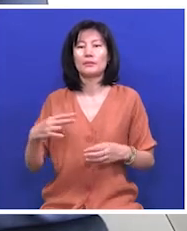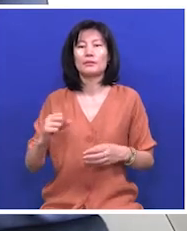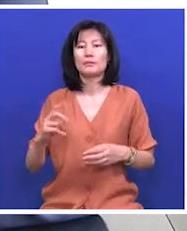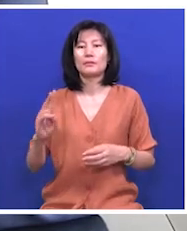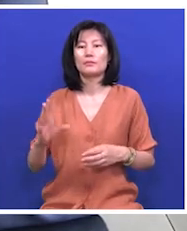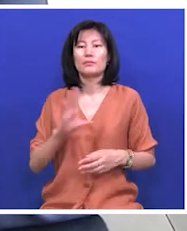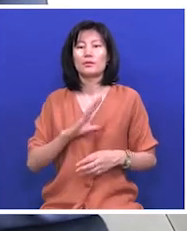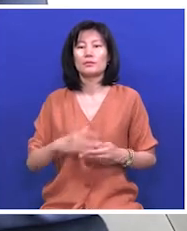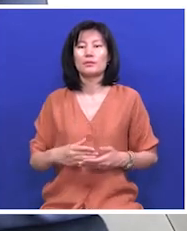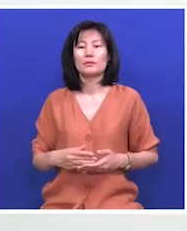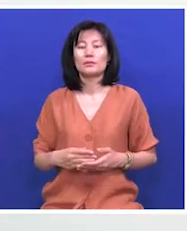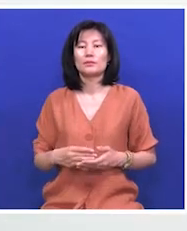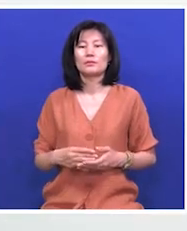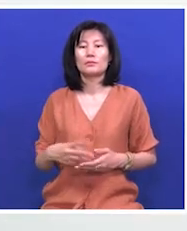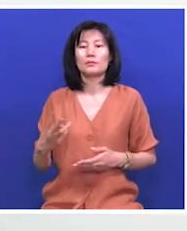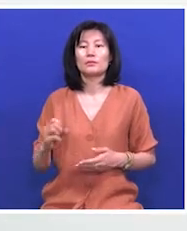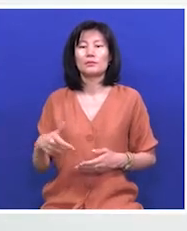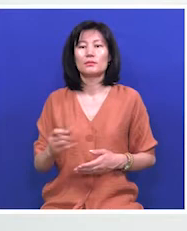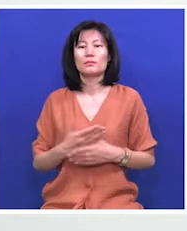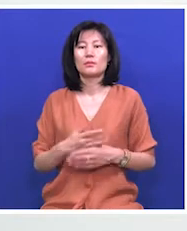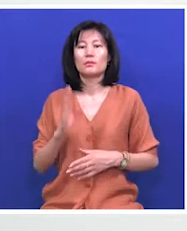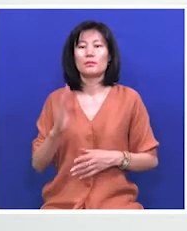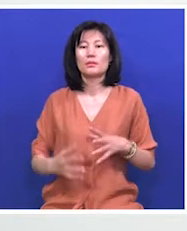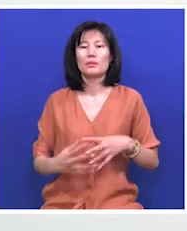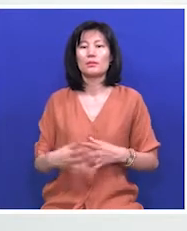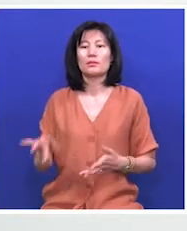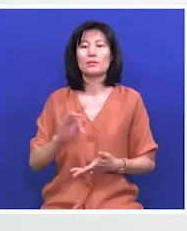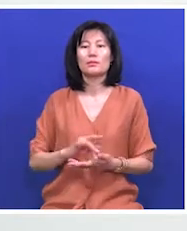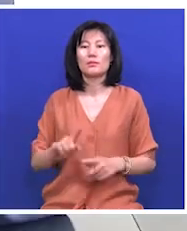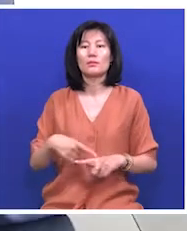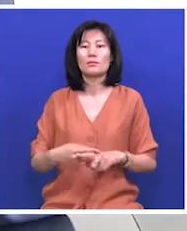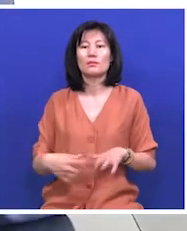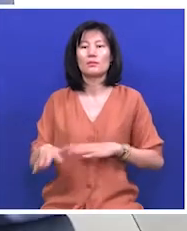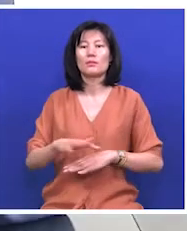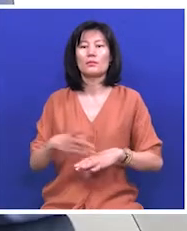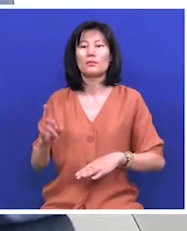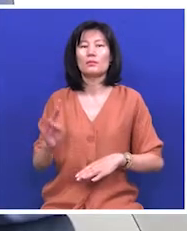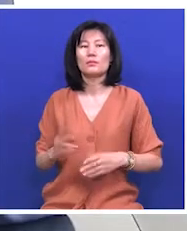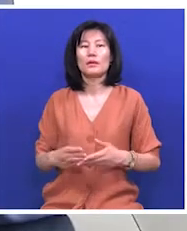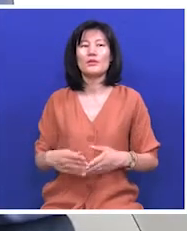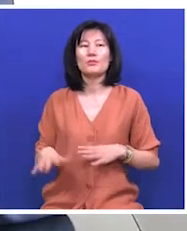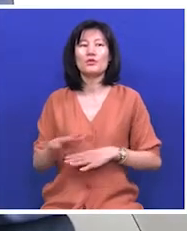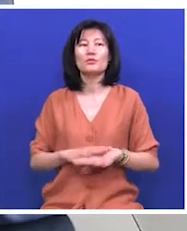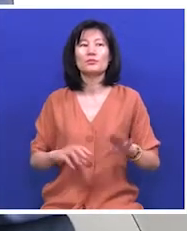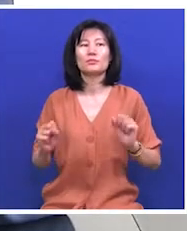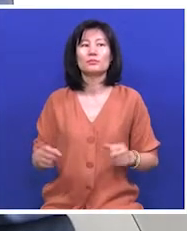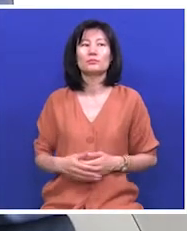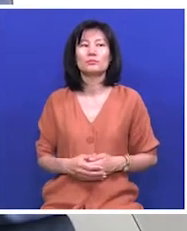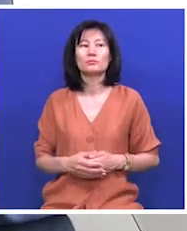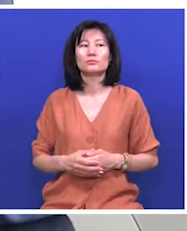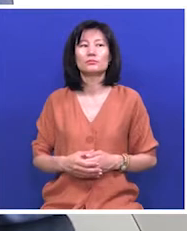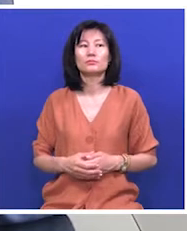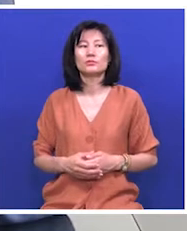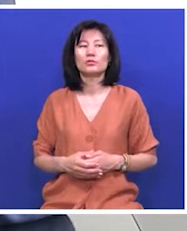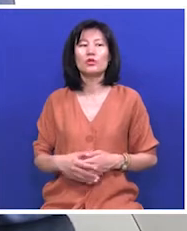техникалық ақау болса, соны шешуге көмектесеміз. Аудан орталықтарында біздің филиалдарымыз ондай